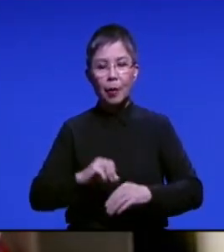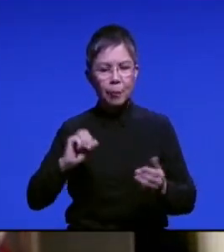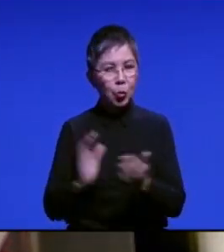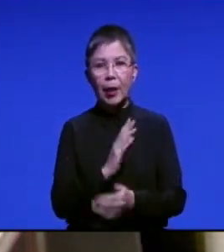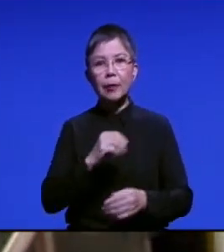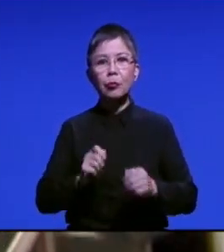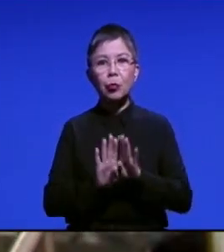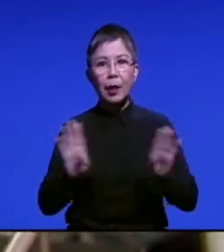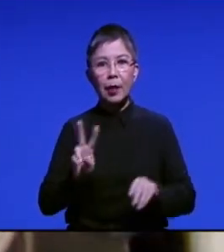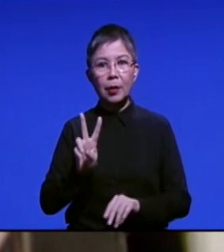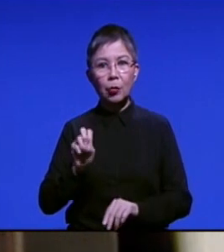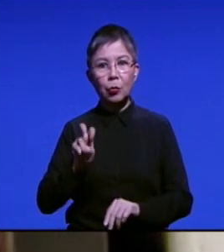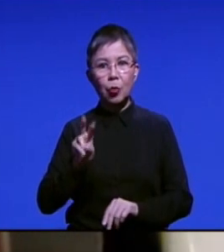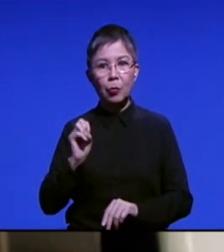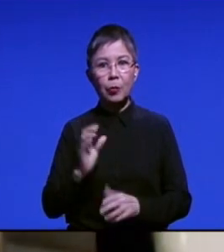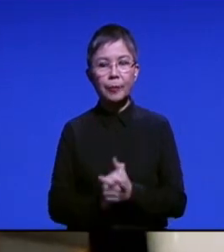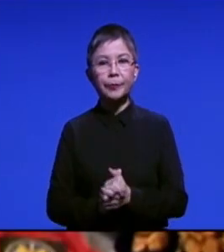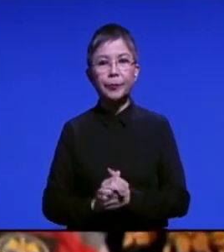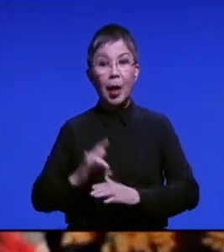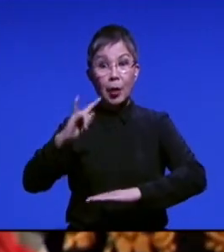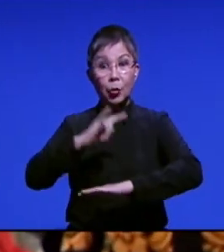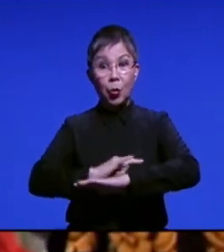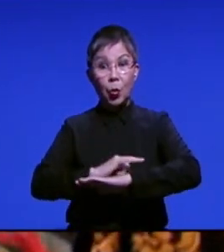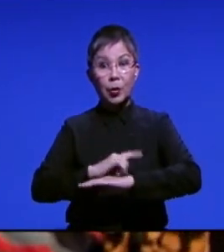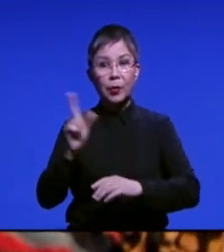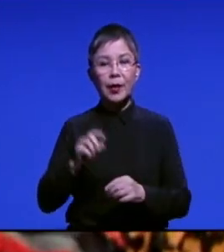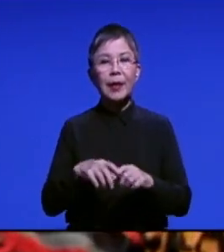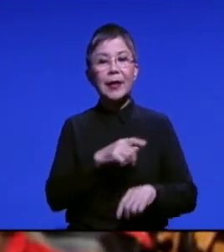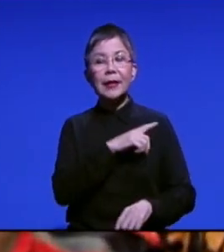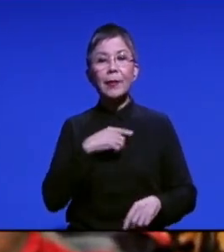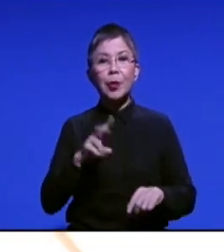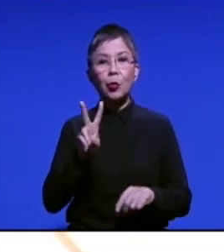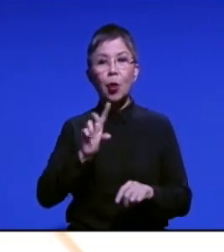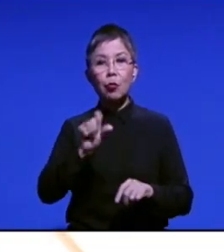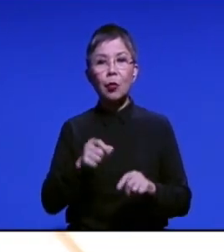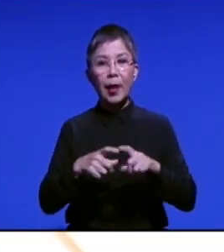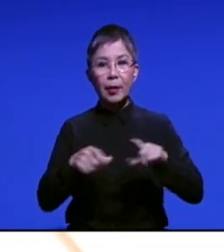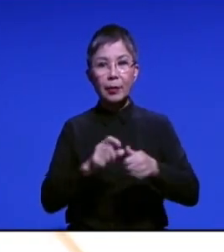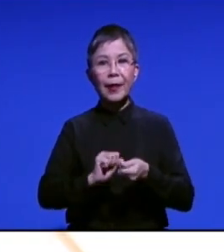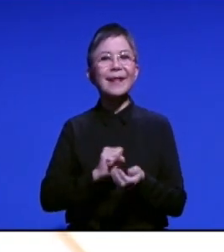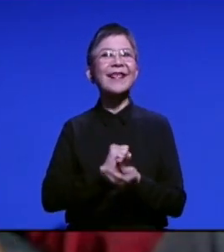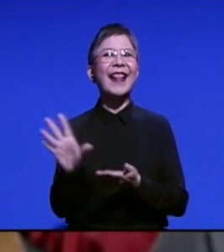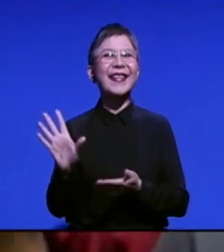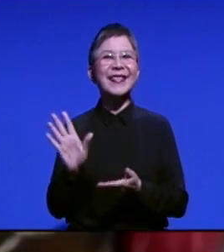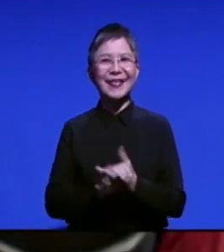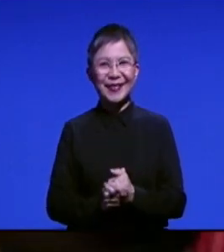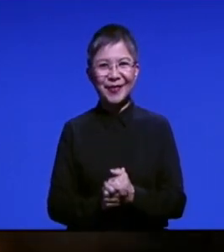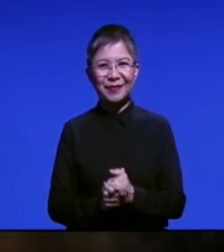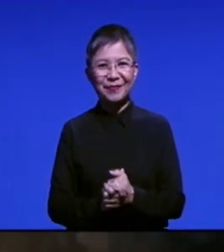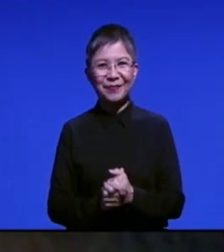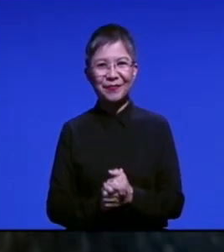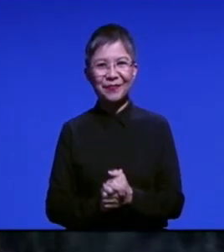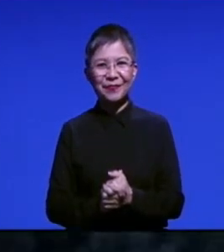2020. Sementara itu kereta Bandara Adi Sumarmo akan diberlakukan gratis selama 2 bulan. Hendrawan Setiawan melaporkan,